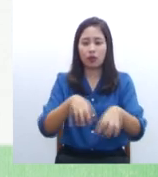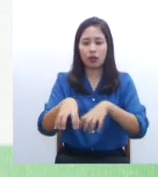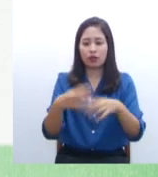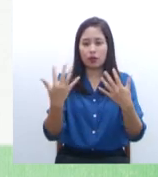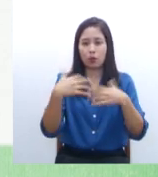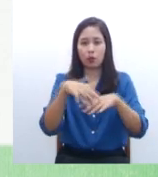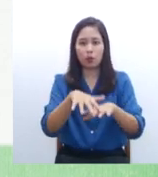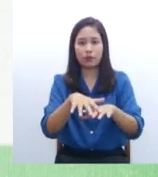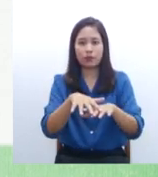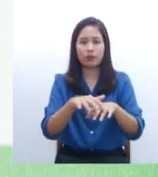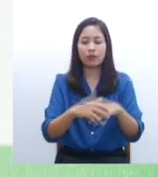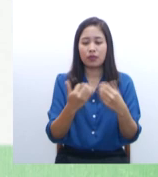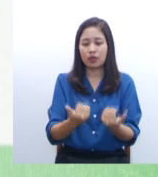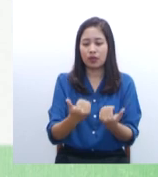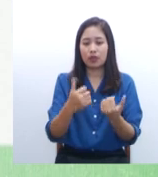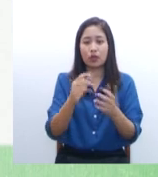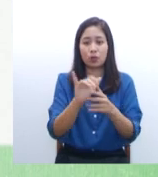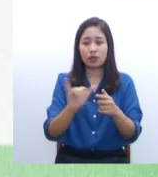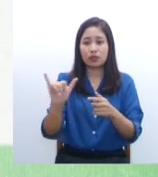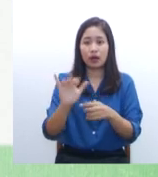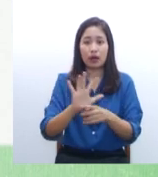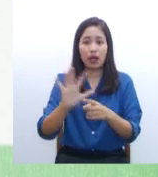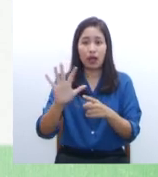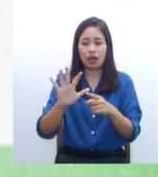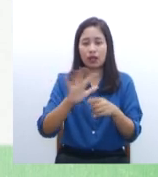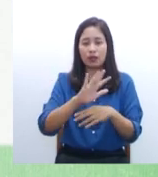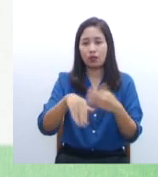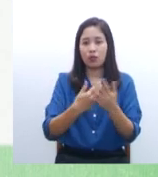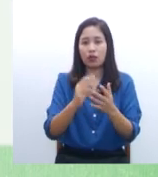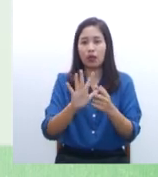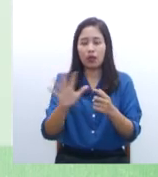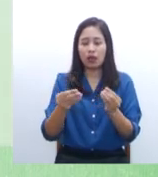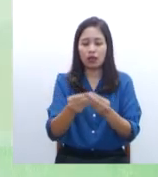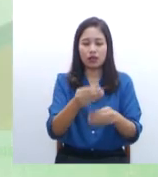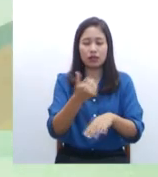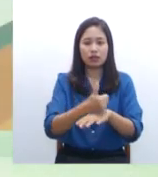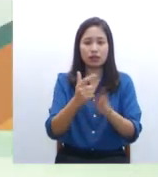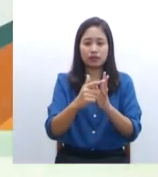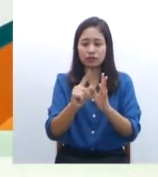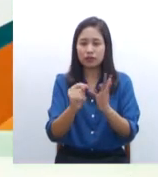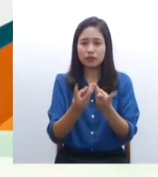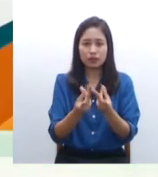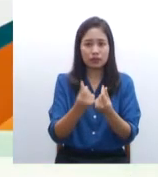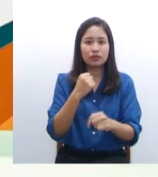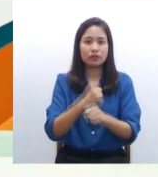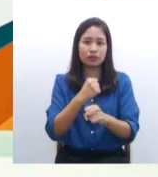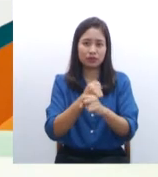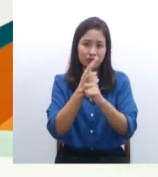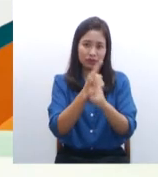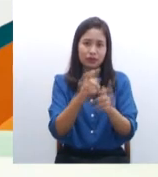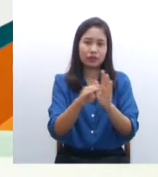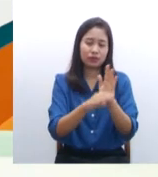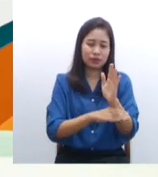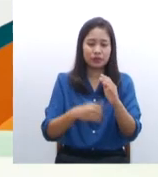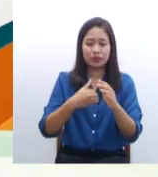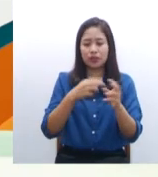มนะครับโดยได้มอบยุทธศาสตร์การบริหารจัดการโรงเรียนขนาดเล็กให้แก่พื้นที่นำไปดำเนินการว่าจะมีวิธีการบริหารจัดการโร